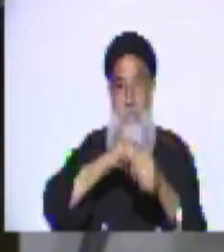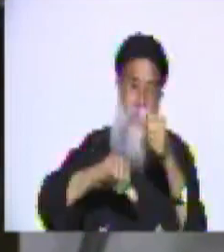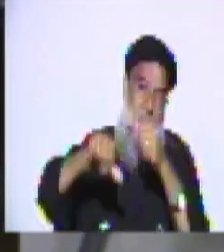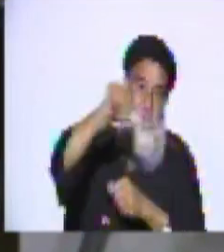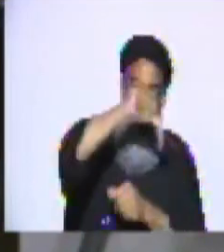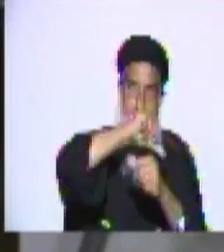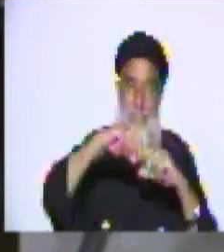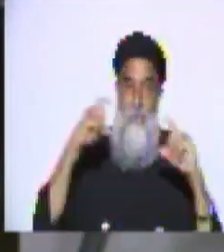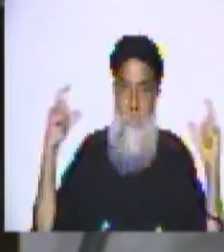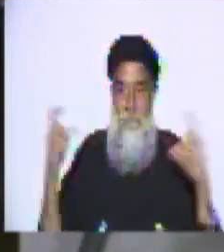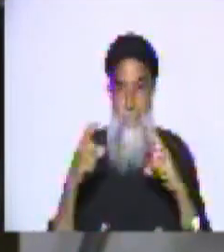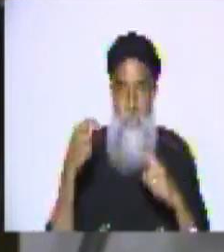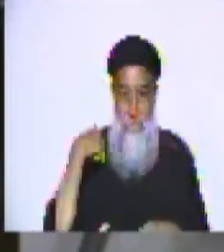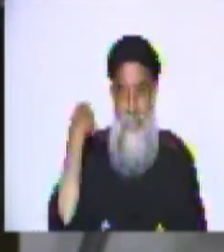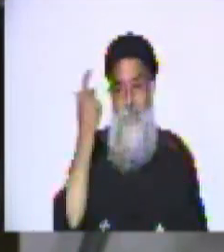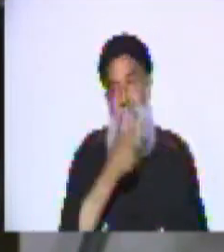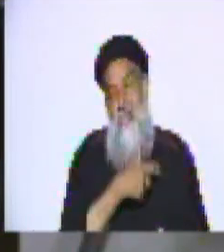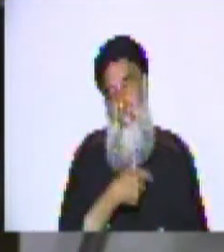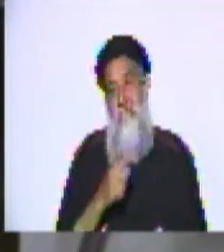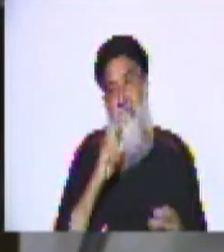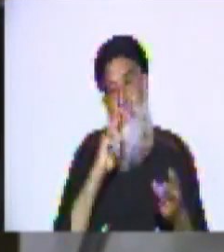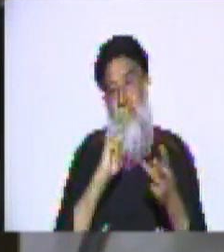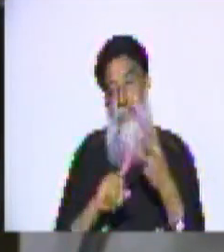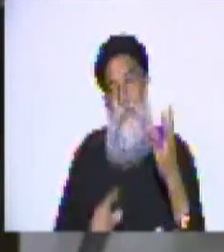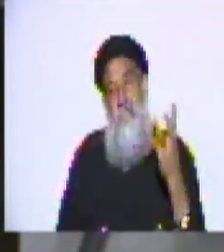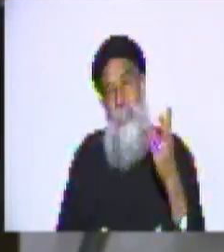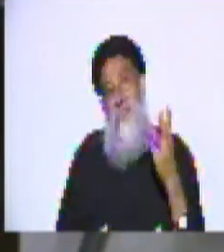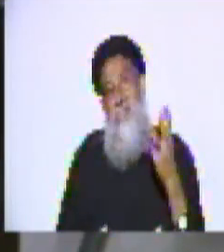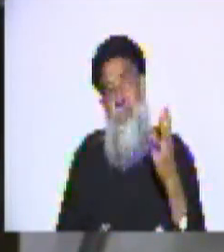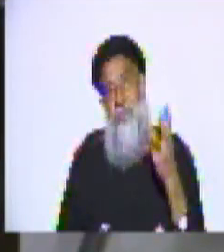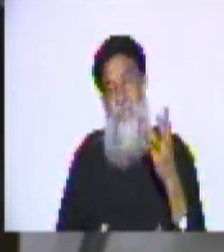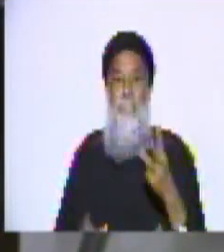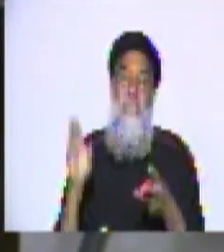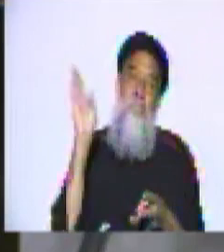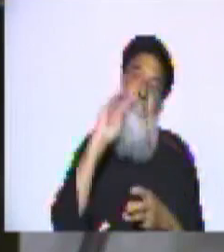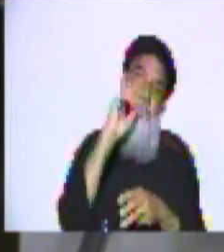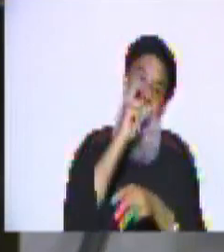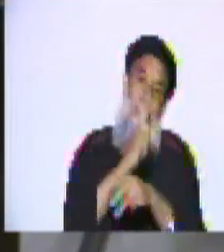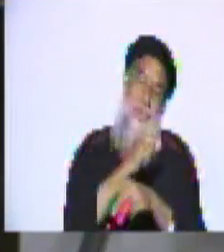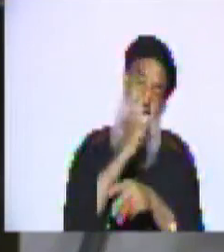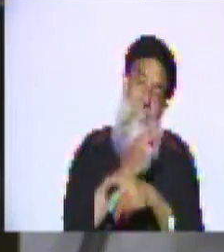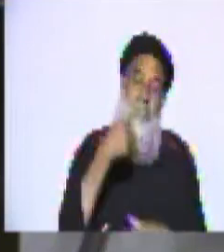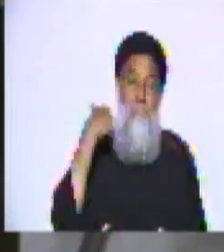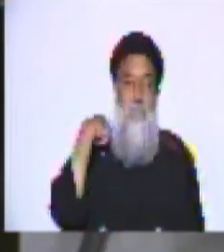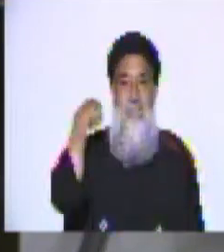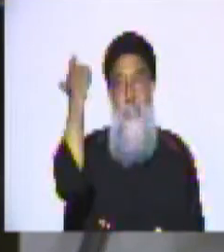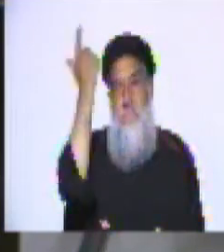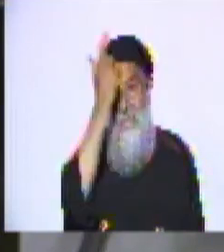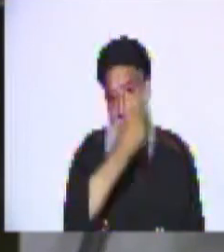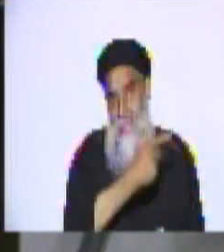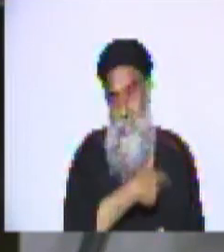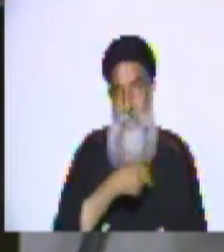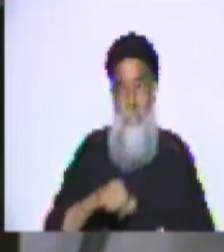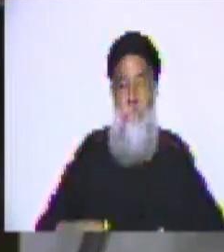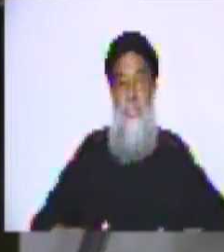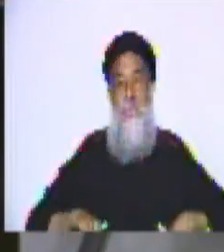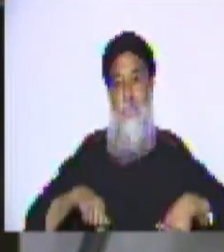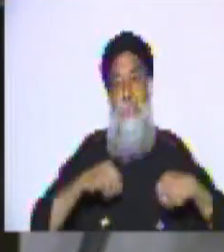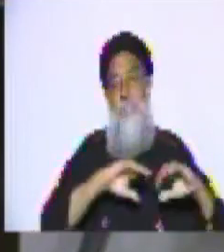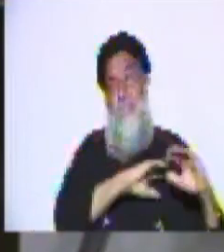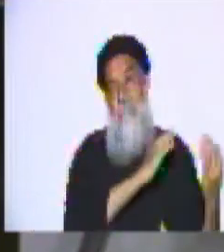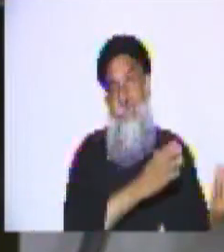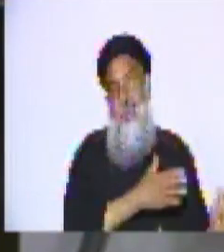بقى، والمجامع المقدسة وكده، وكمان سير الآباء القديسين لأنهم عاشوا هذا